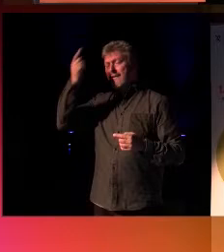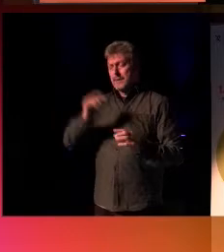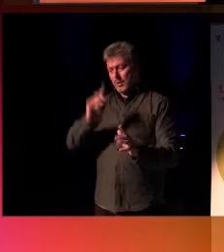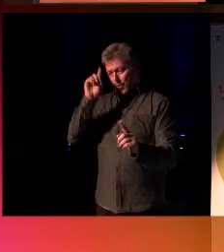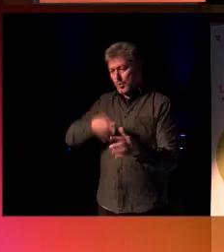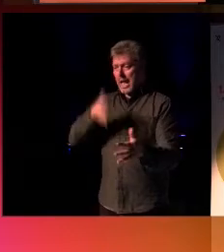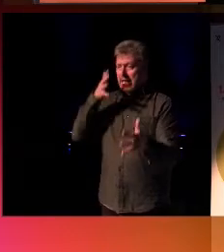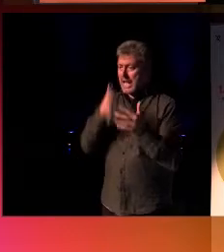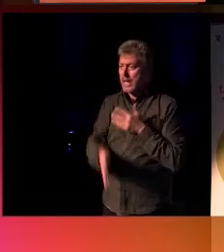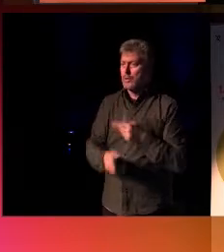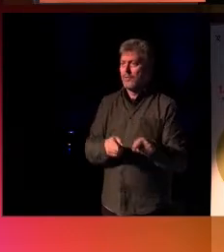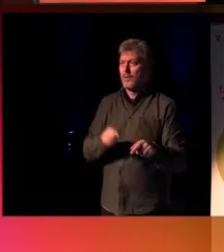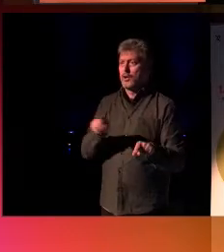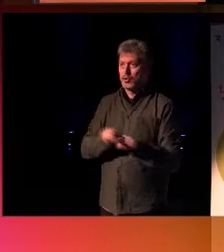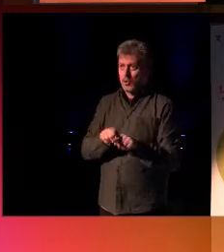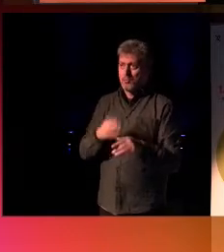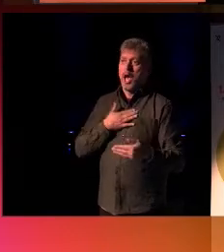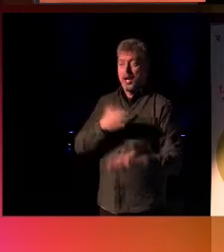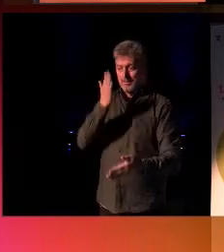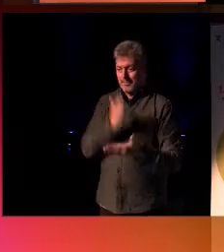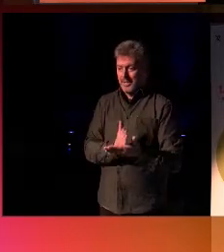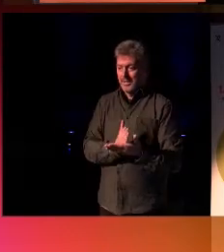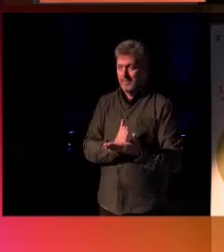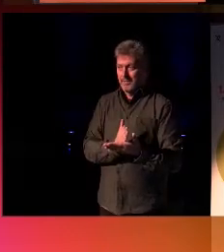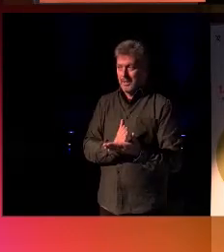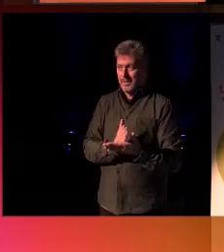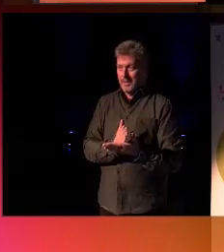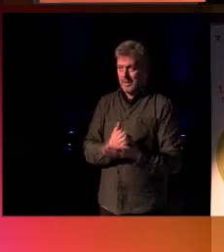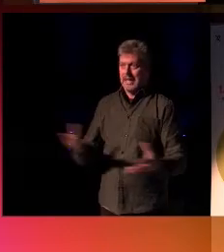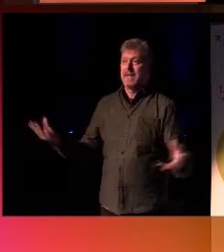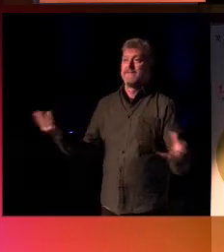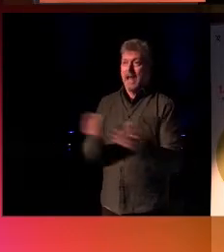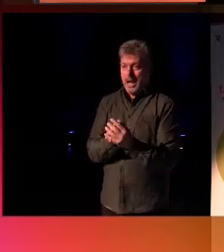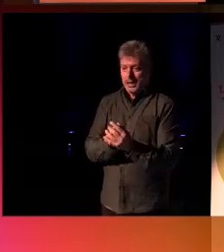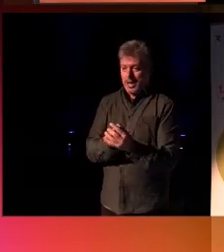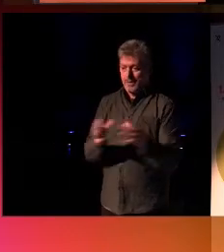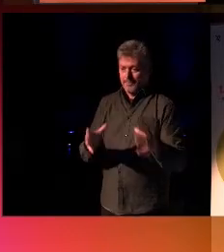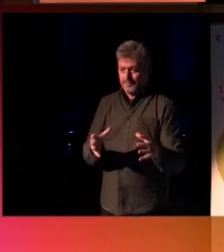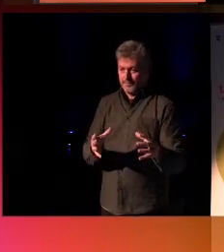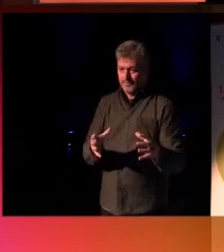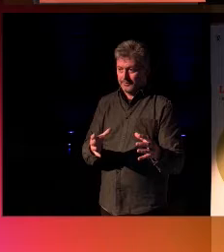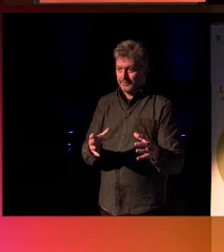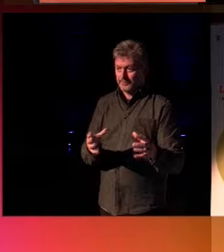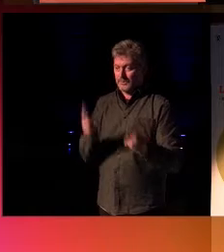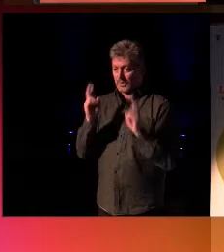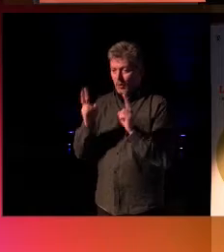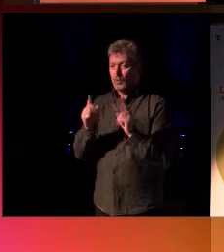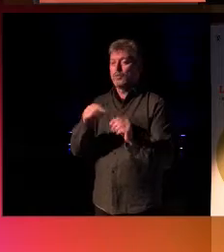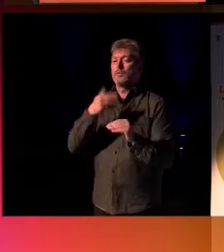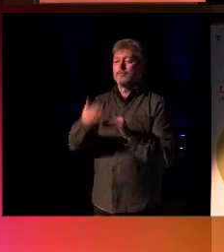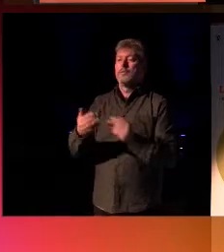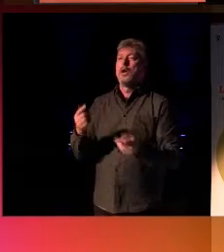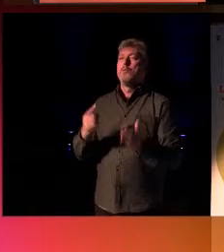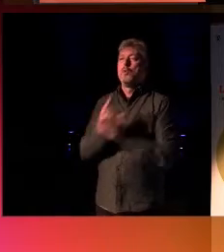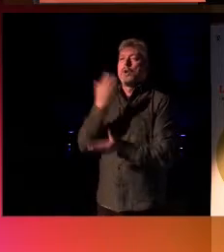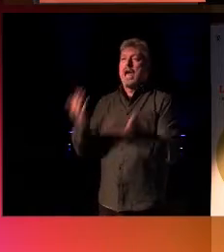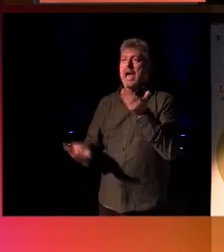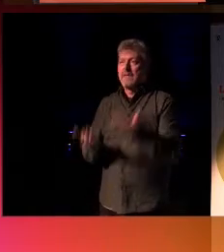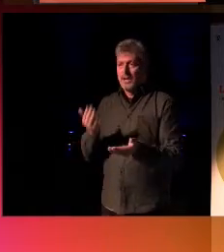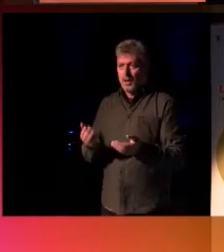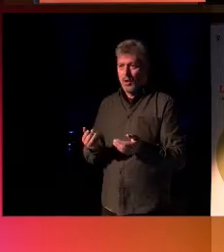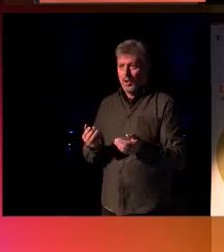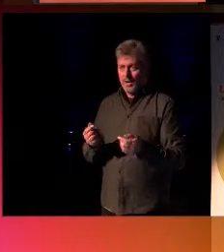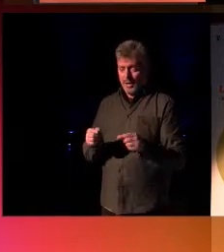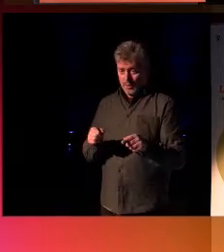gjennomføre det som dere bestemmer dere for i fellesskap. Ha muligheten til å evaluere og vurdere om det er